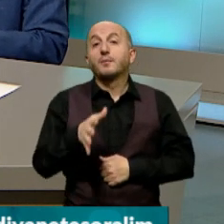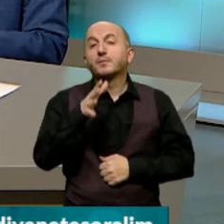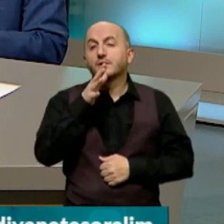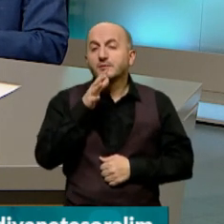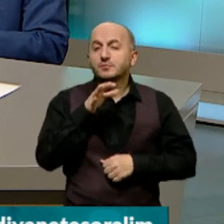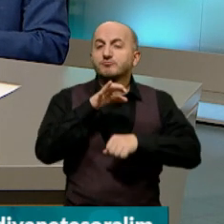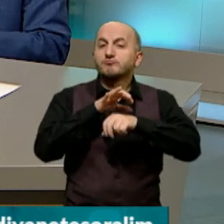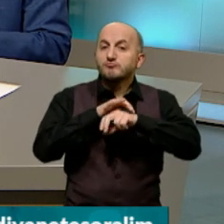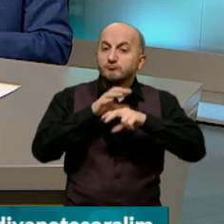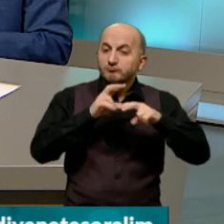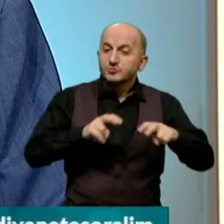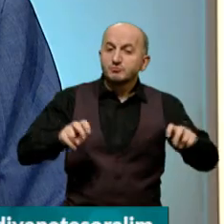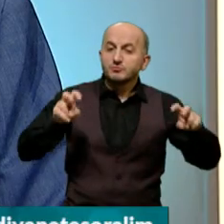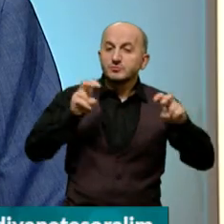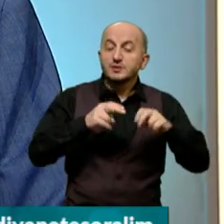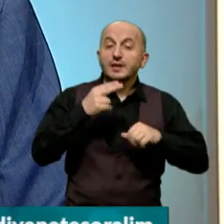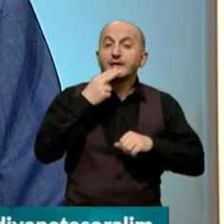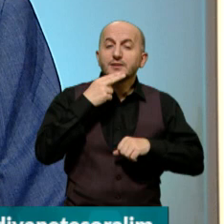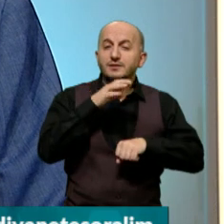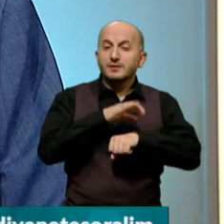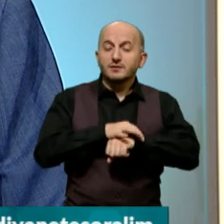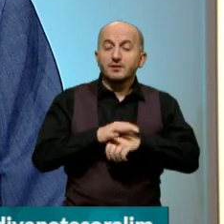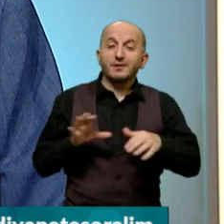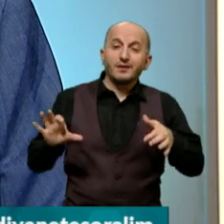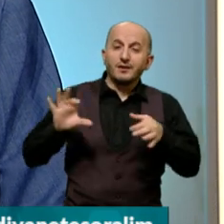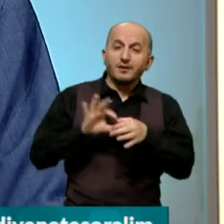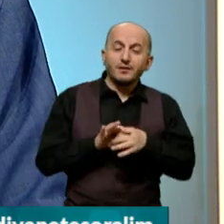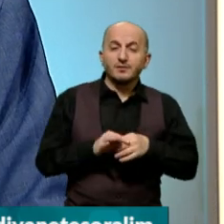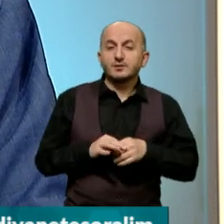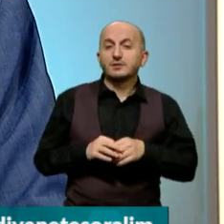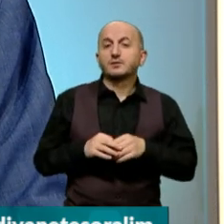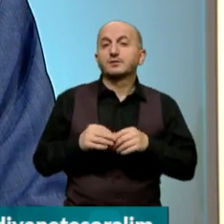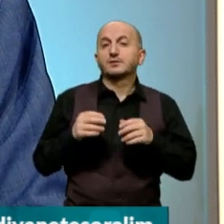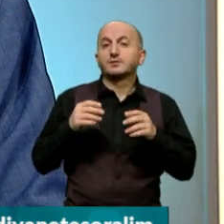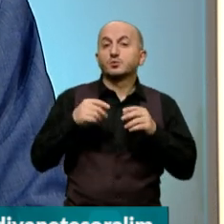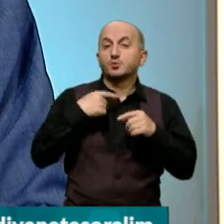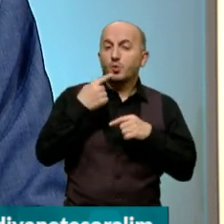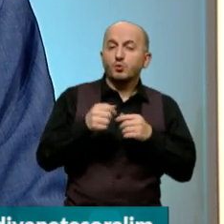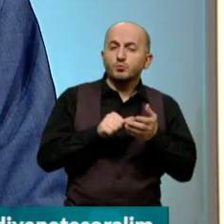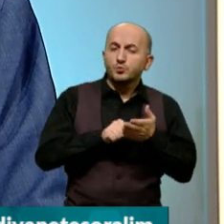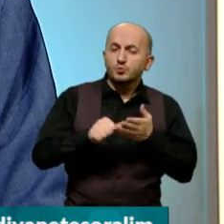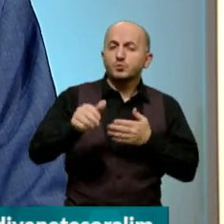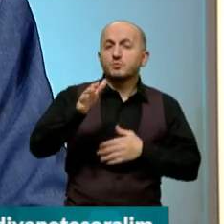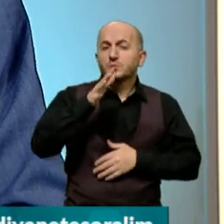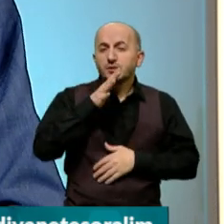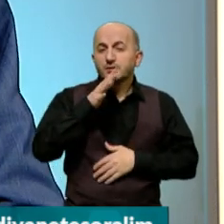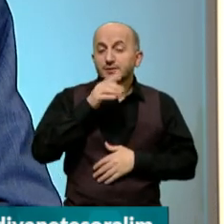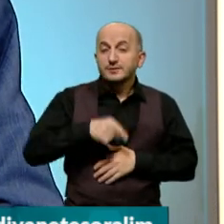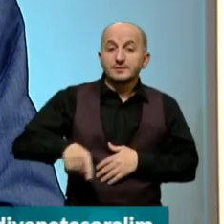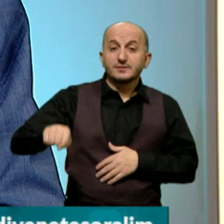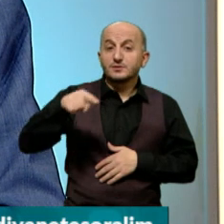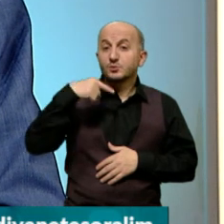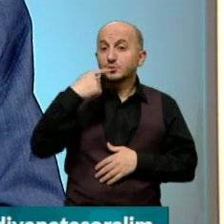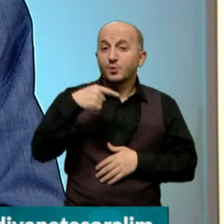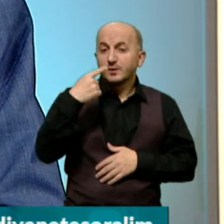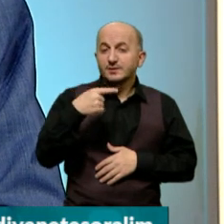tıbbın yani bu kadın hastalıklarıyla ilgili tıp dalının söylediği bütün bilgileri sizin söylediğiniz